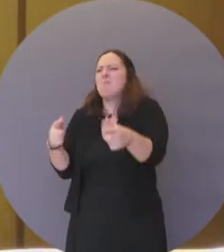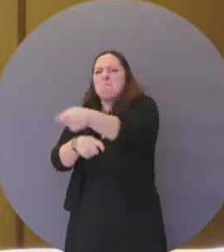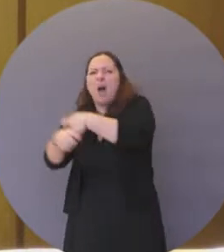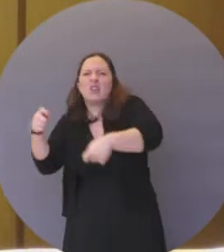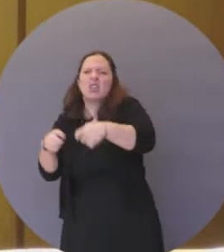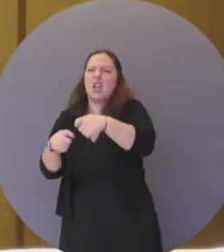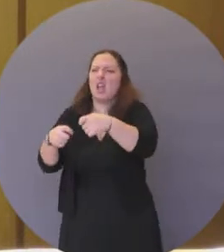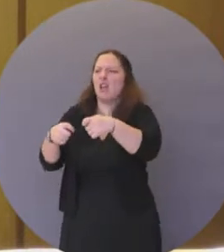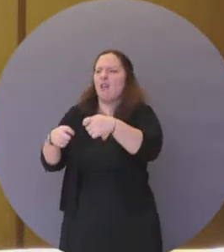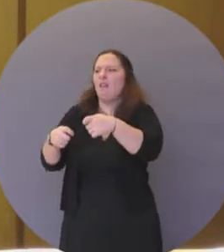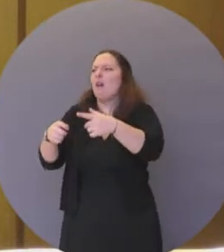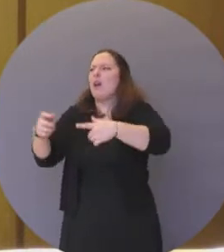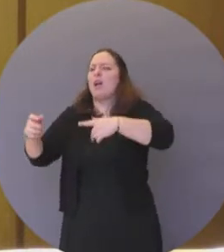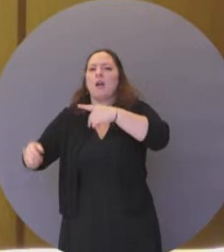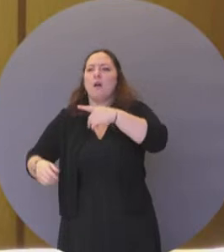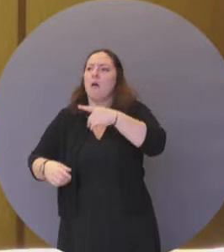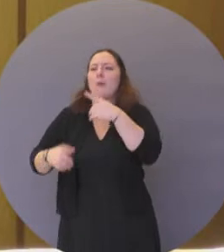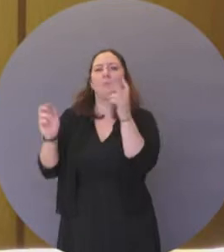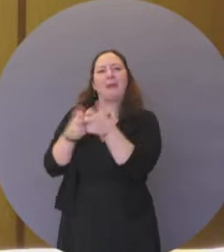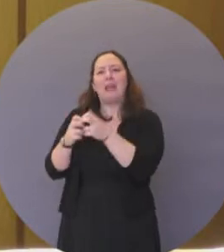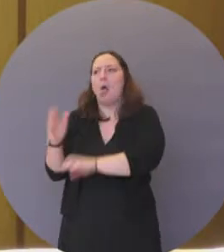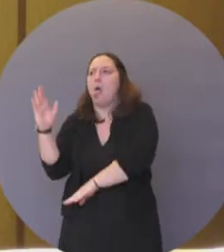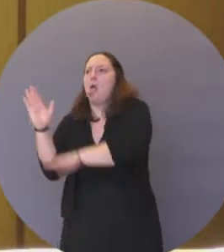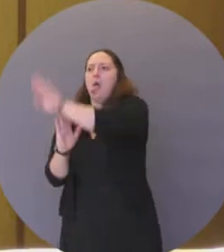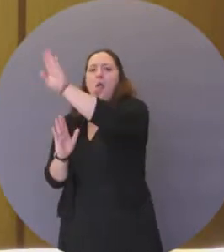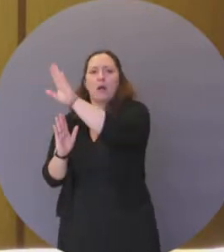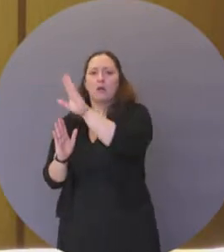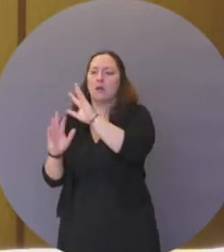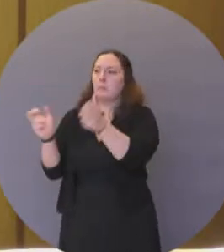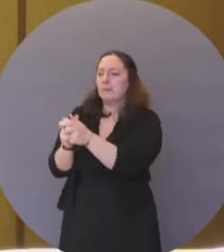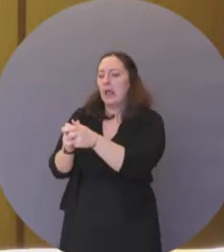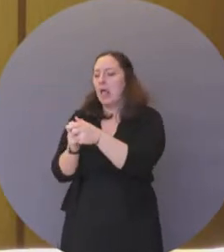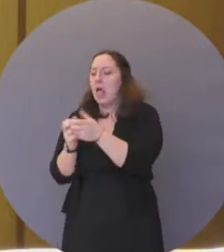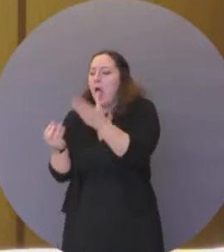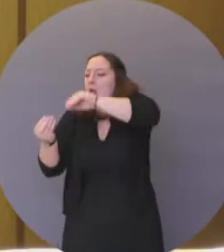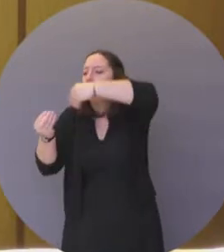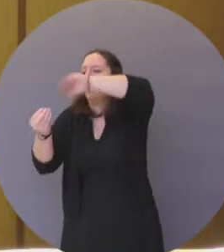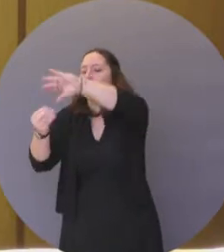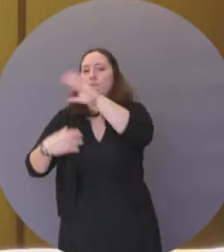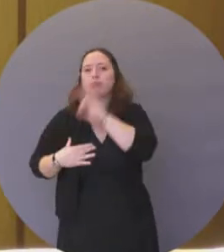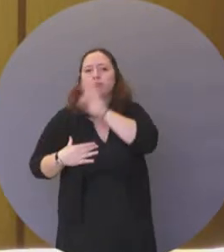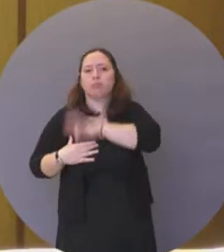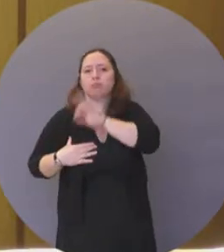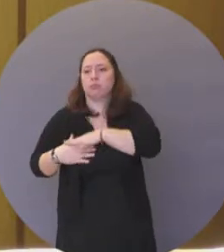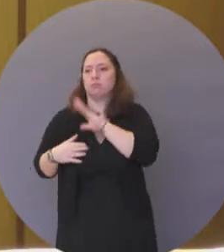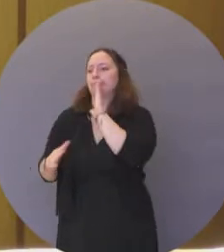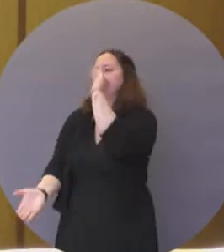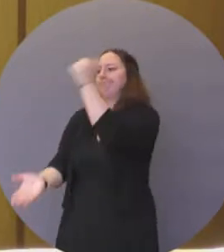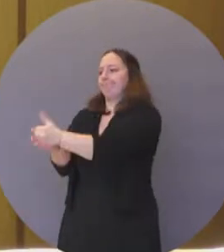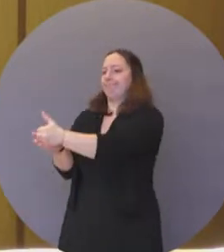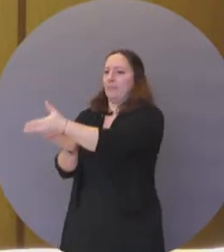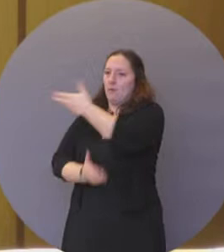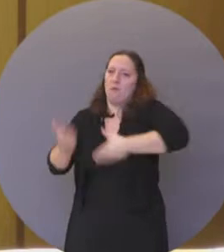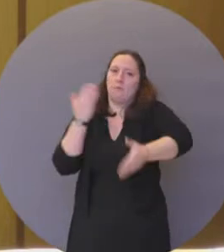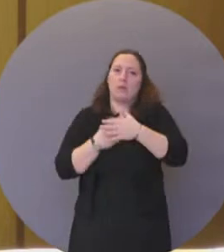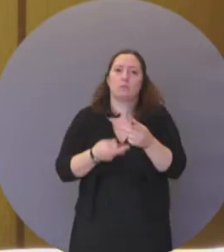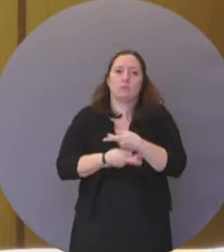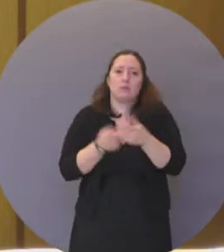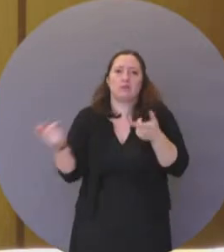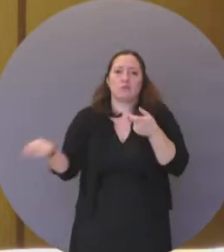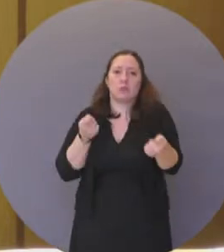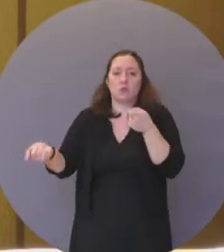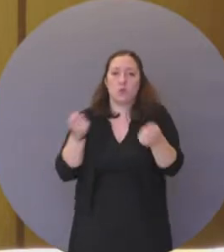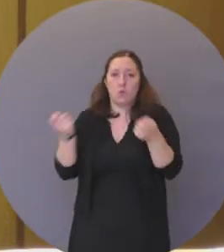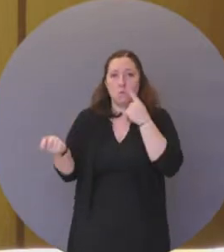responsable de l'explosion des tarifs et qui garantira à tous un accès à l'électricité au gaz à partir